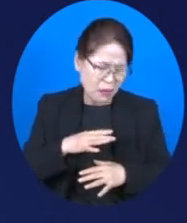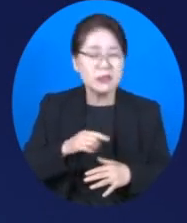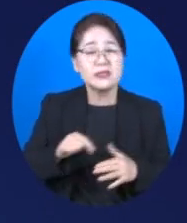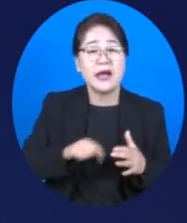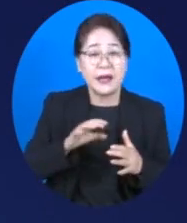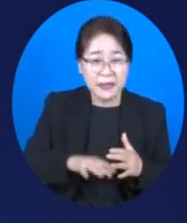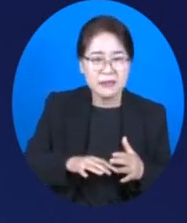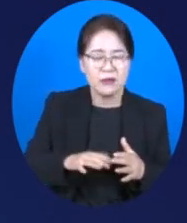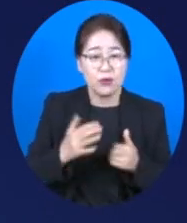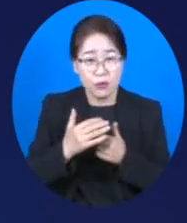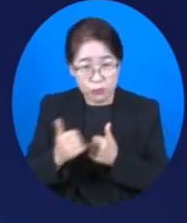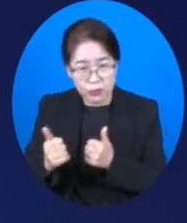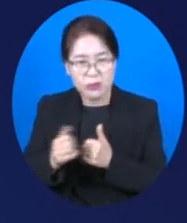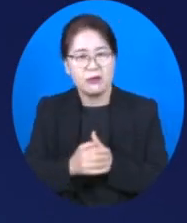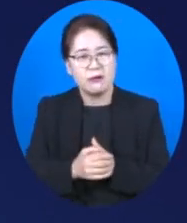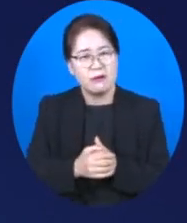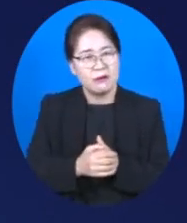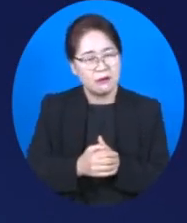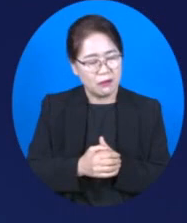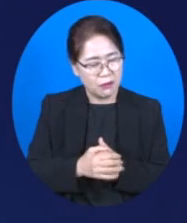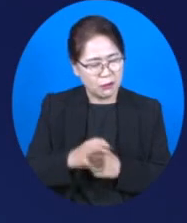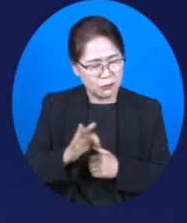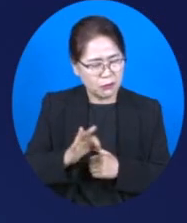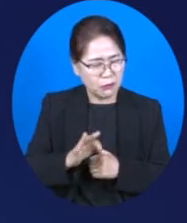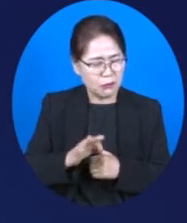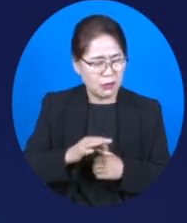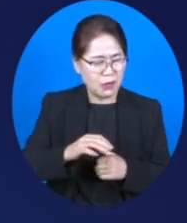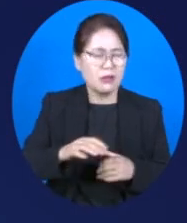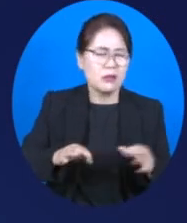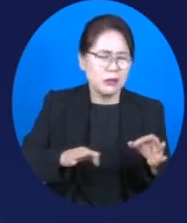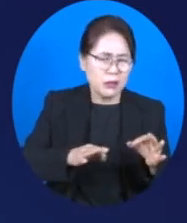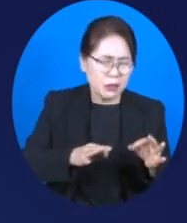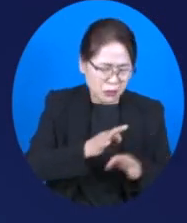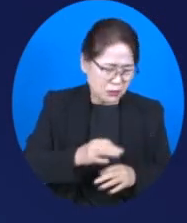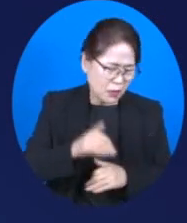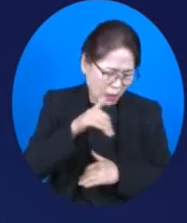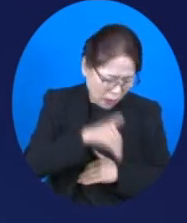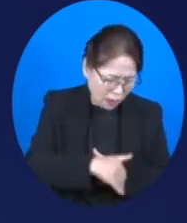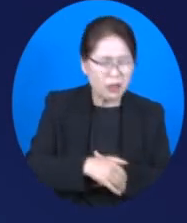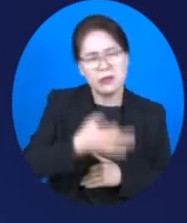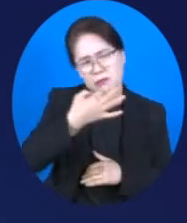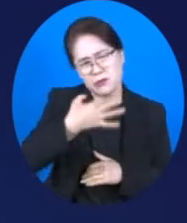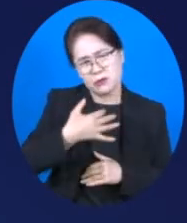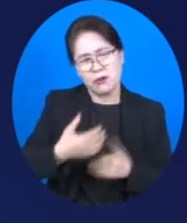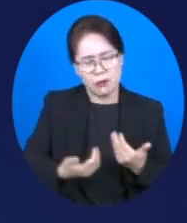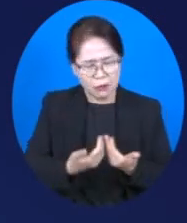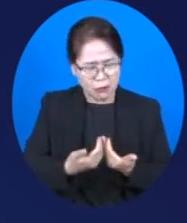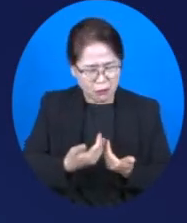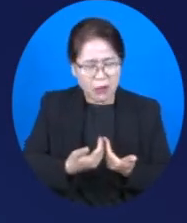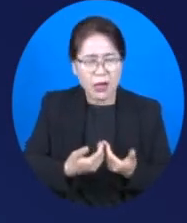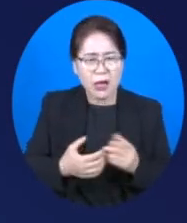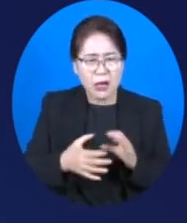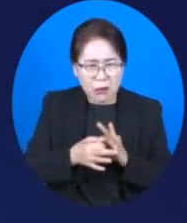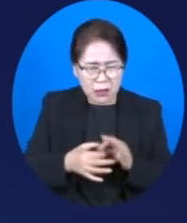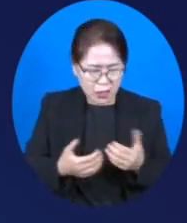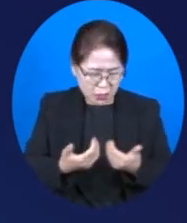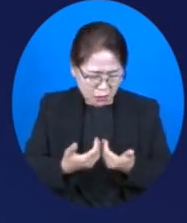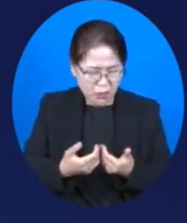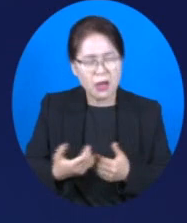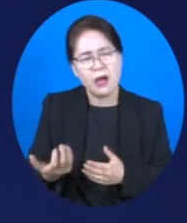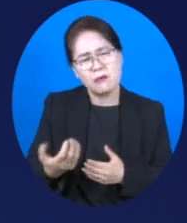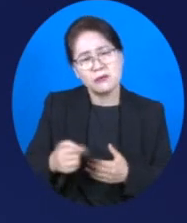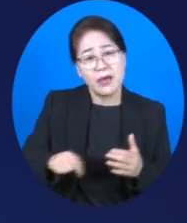속에서, 또 어떤 사람은 재정의 어려움 속에서, 어떤 사람은 관계의 갈등과 그 아픔